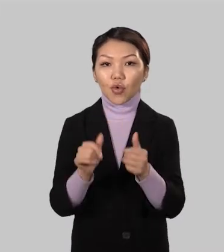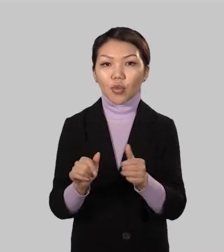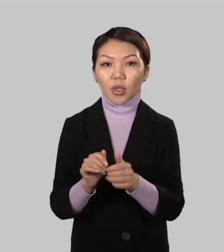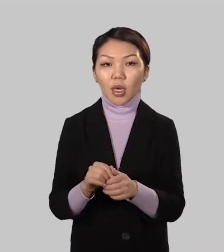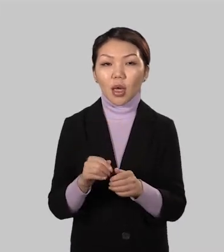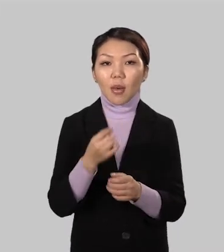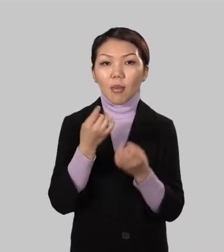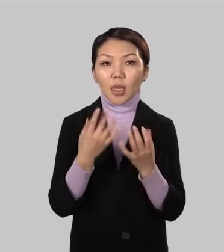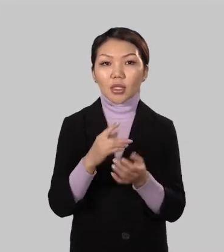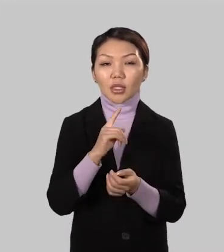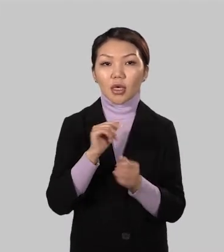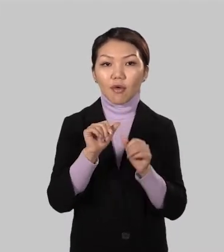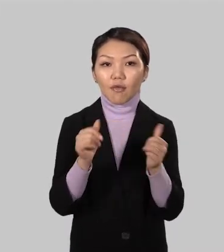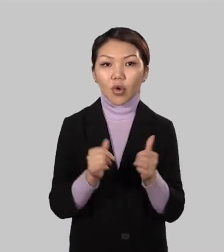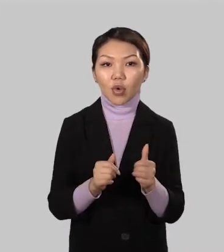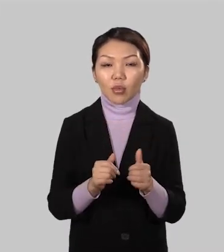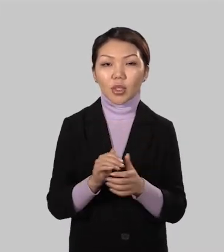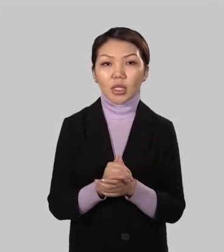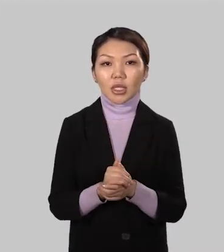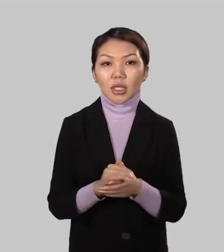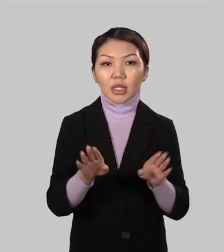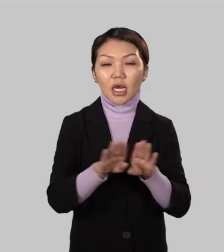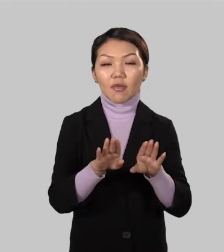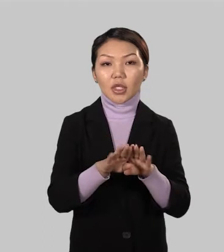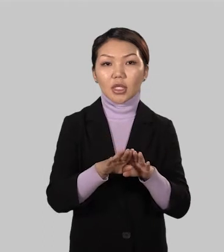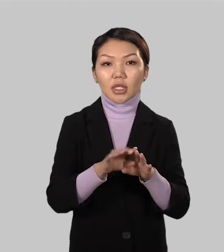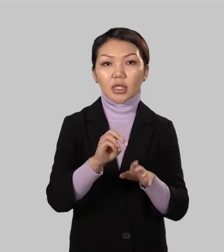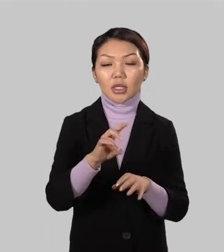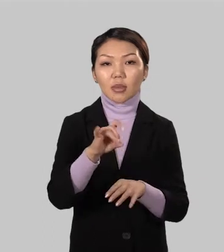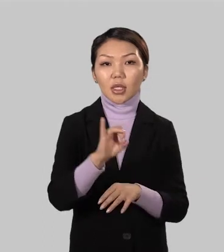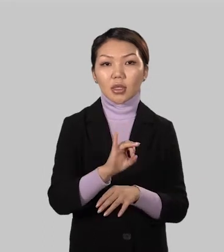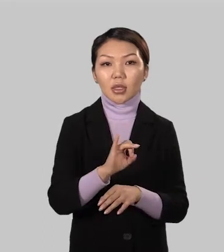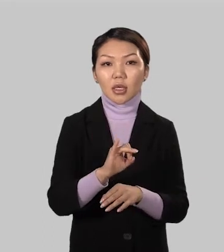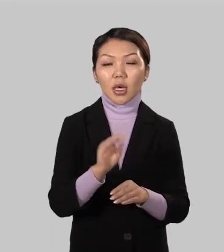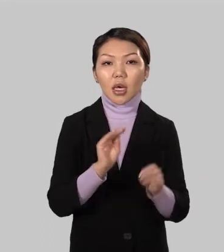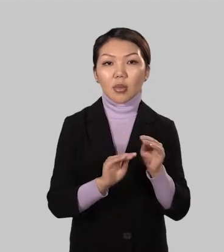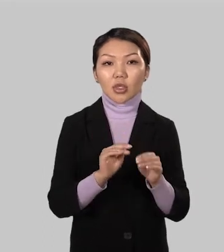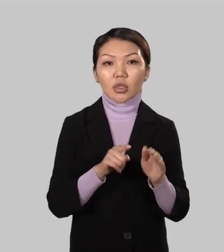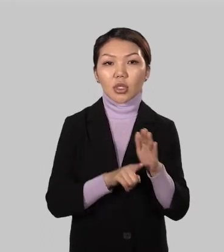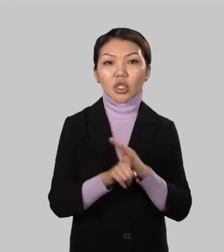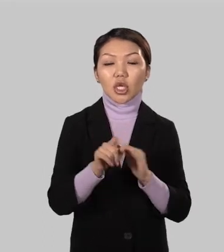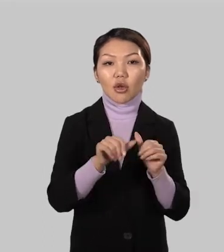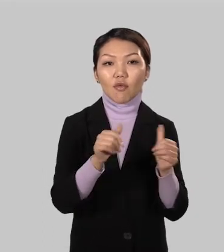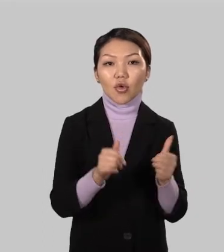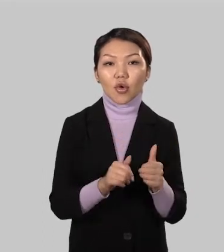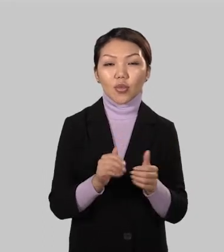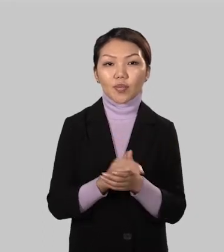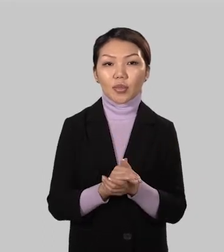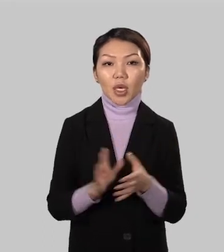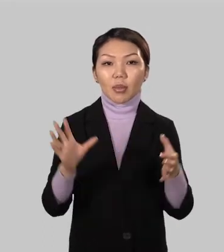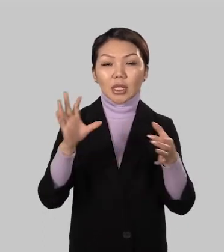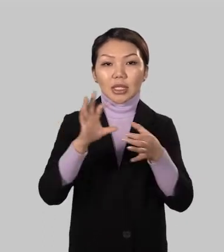простая форма сравнительной степени образуются от основы начальной формы путем